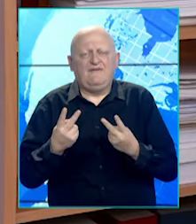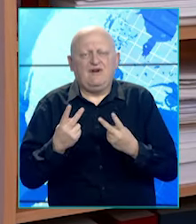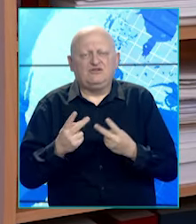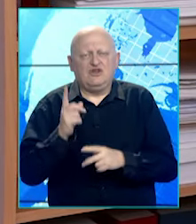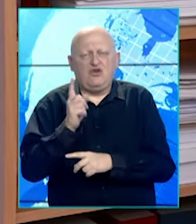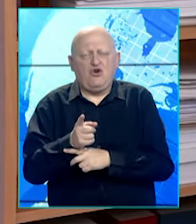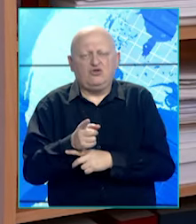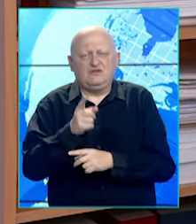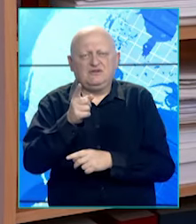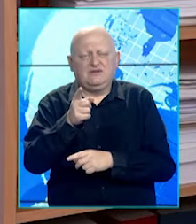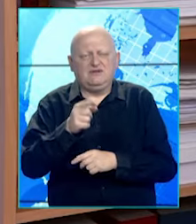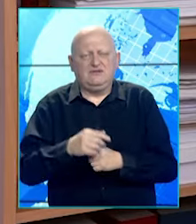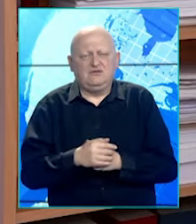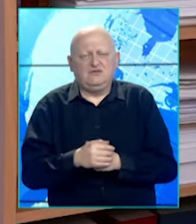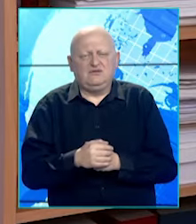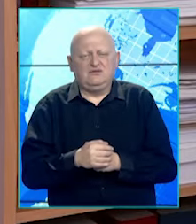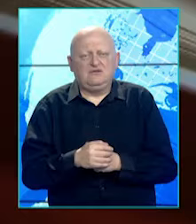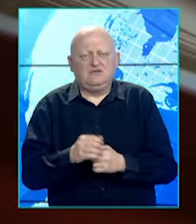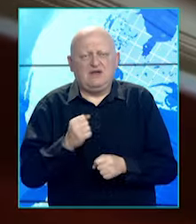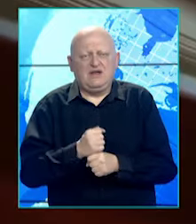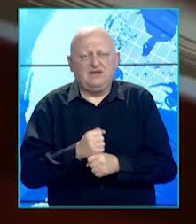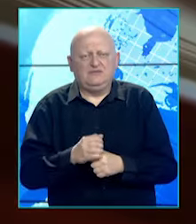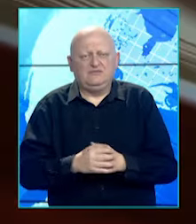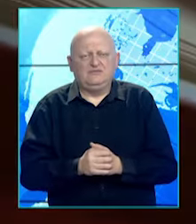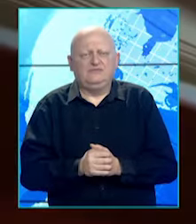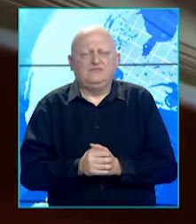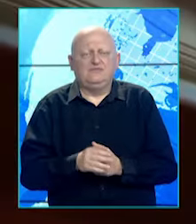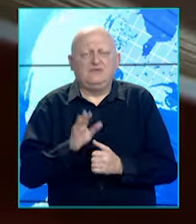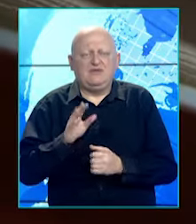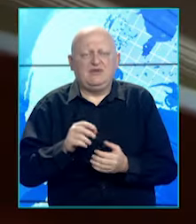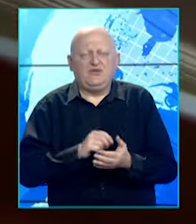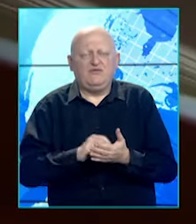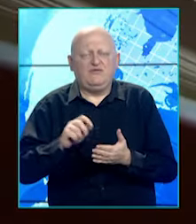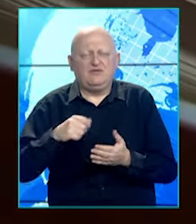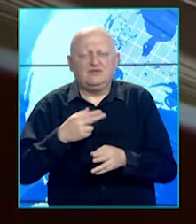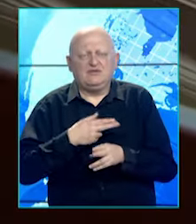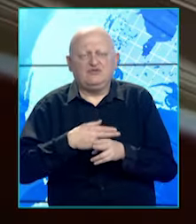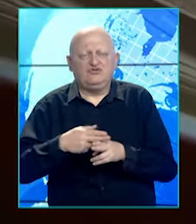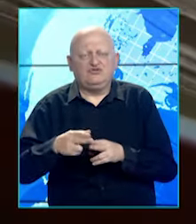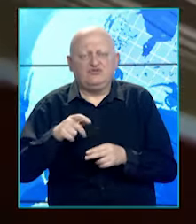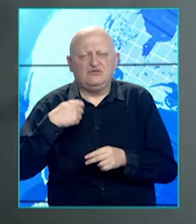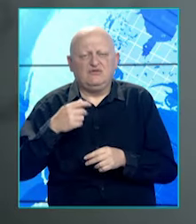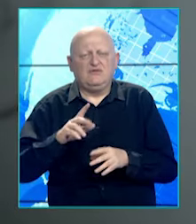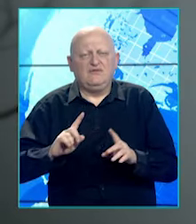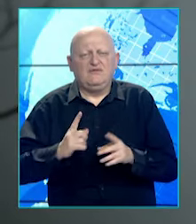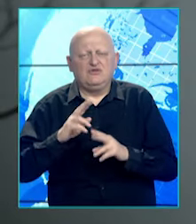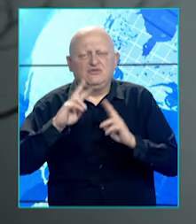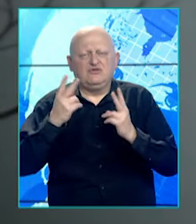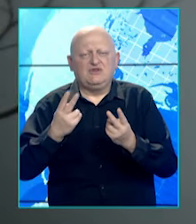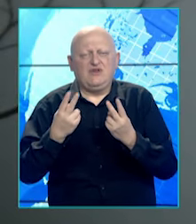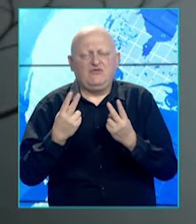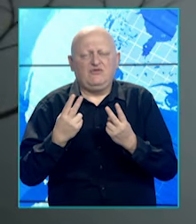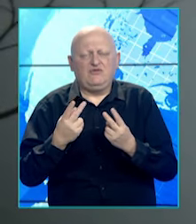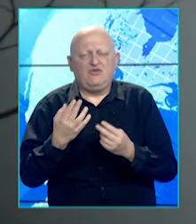važna odrednica njegovog rada. Njegovi stihovi kao čistog lirika su postigli visoku međunarodnu